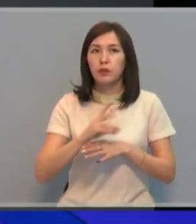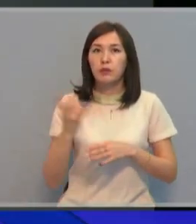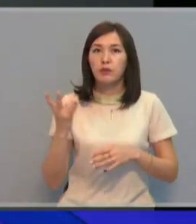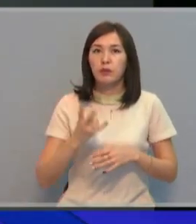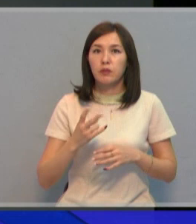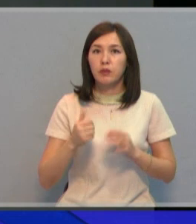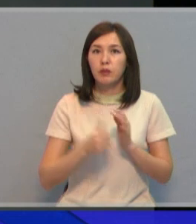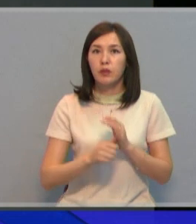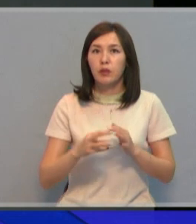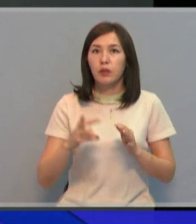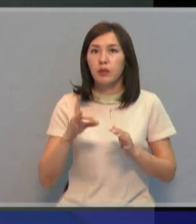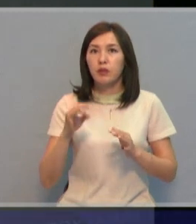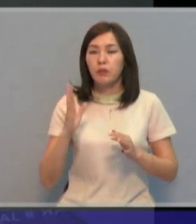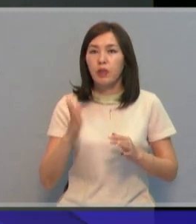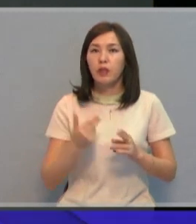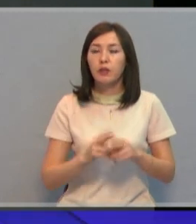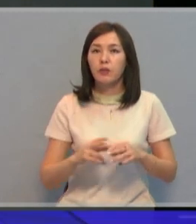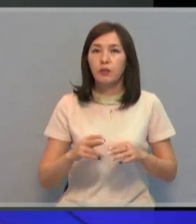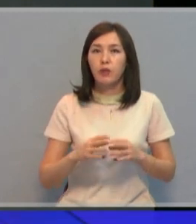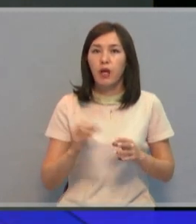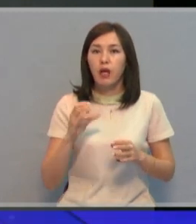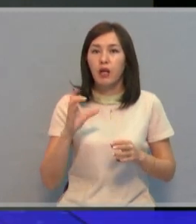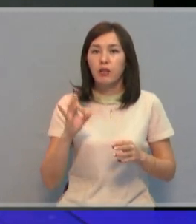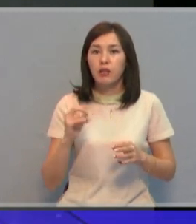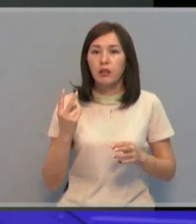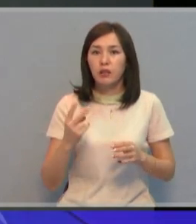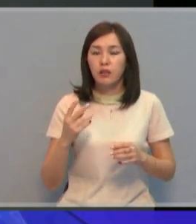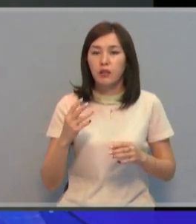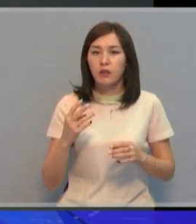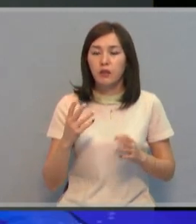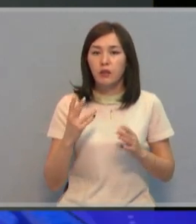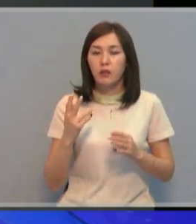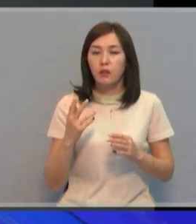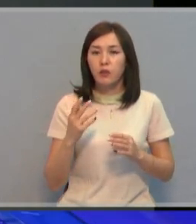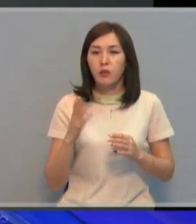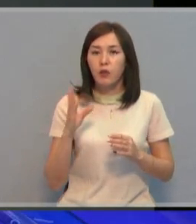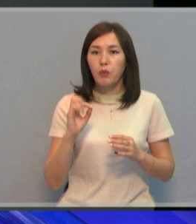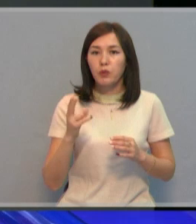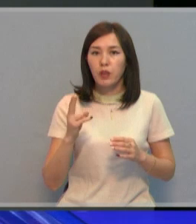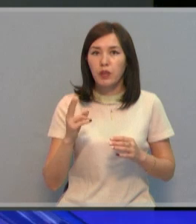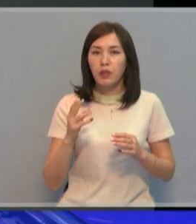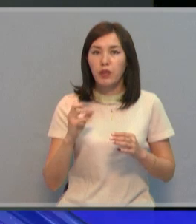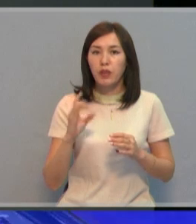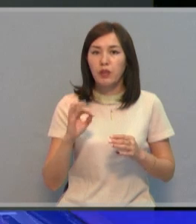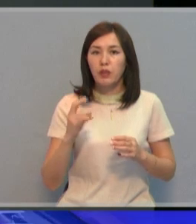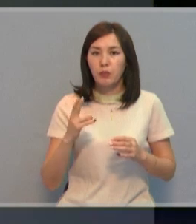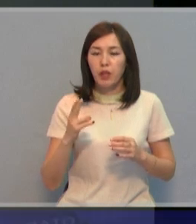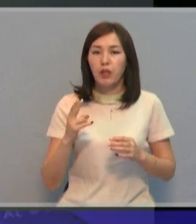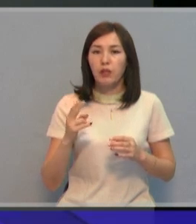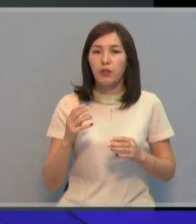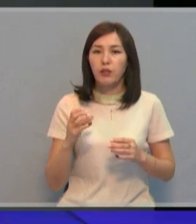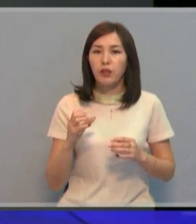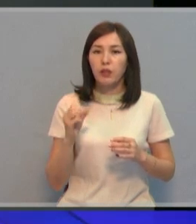қажет ететін 6 елді мекен бар. Олар Асар 2, екінші кезегі, Бозарық саяжай, Қайнарбұлақ тұрғын